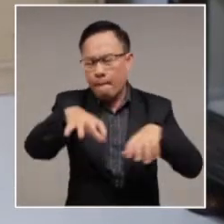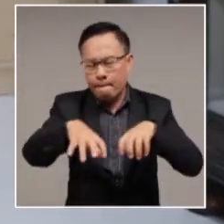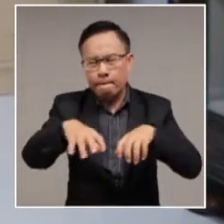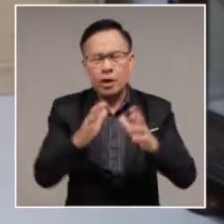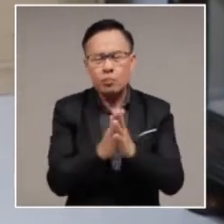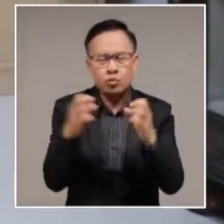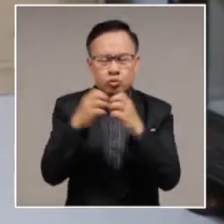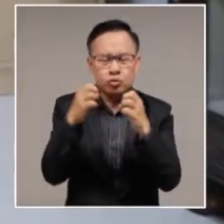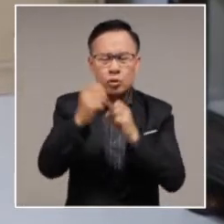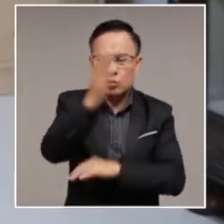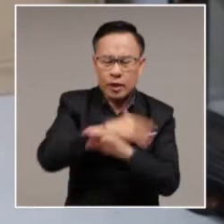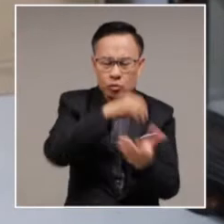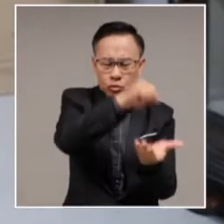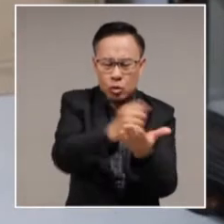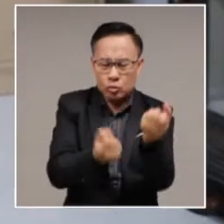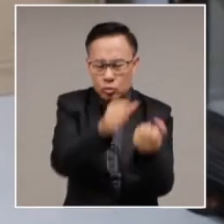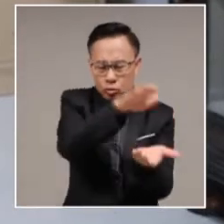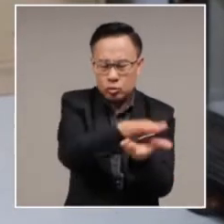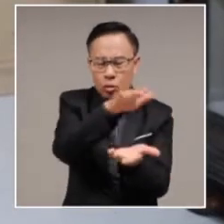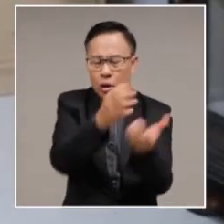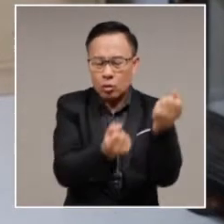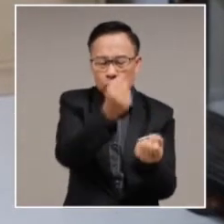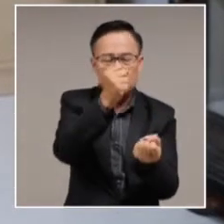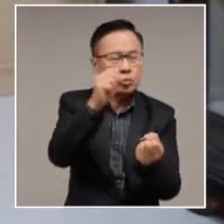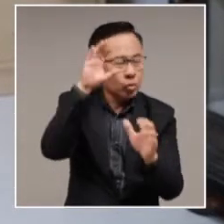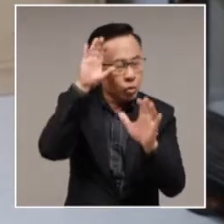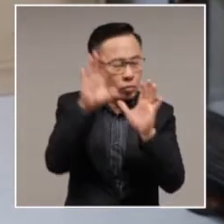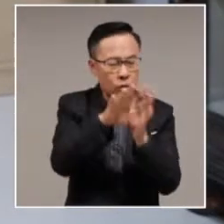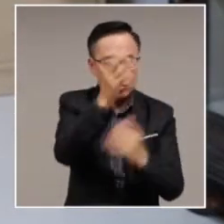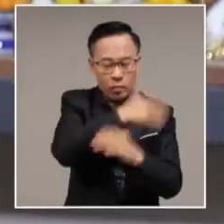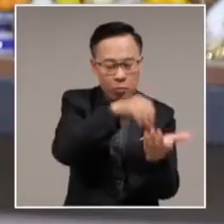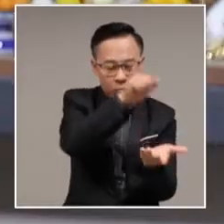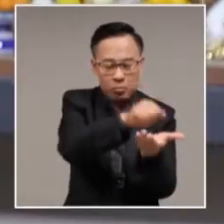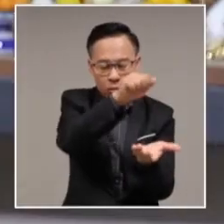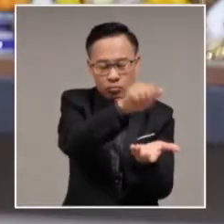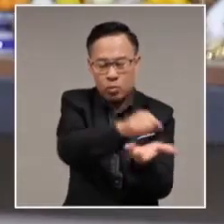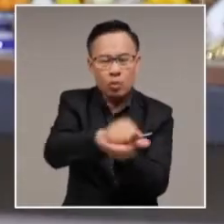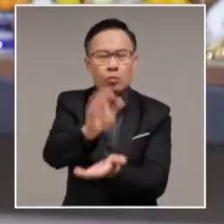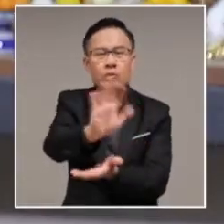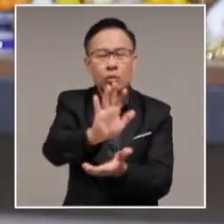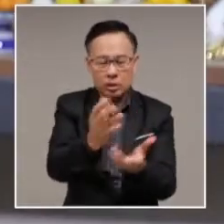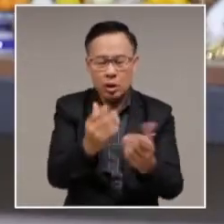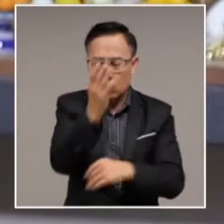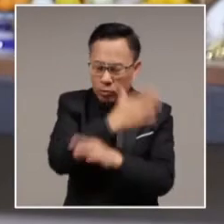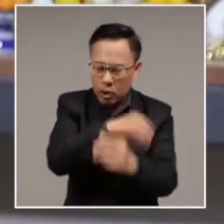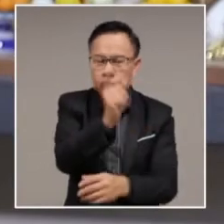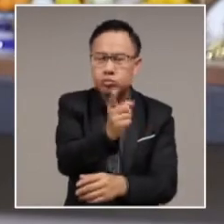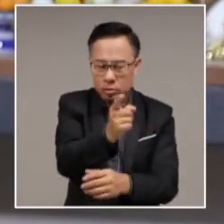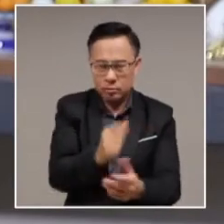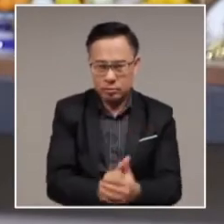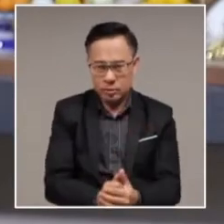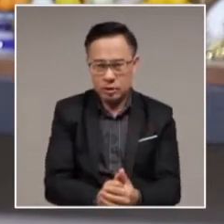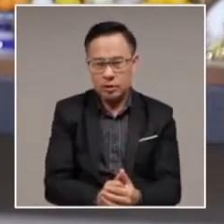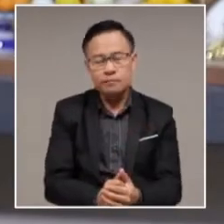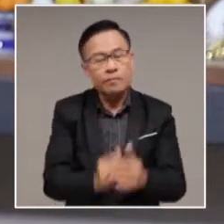ล้วก็ไปใช้ในพื้นที่ที่เป็นของพวกเราดีกว่า ค่ะ เนาะทีนี้เราไปพูดถึงในเรื่องของศักยภาพดีกว่ามาช่วยได้เลยนะคะว่ามนุษย์ทุกคน